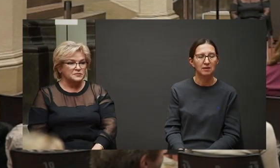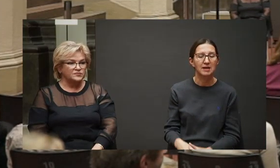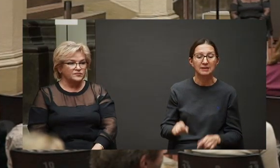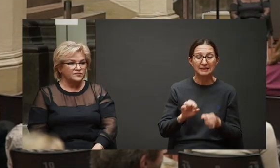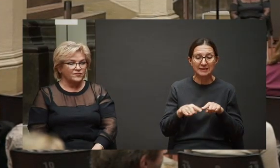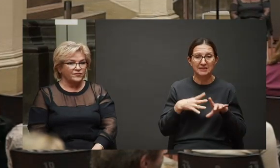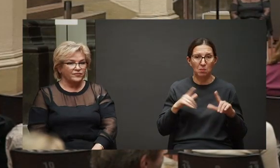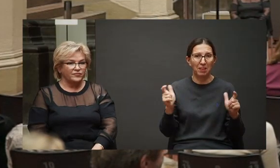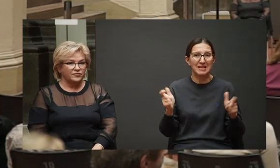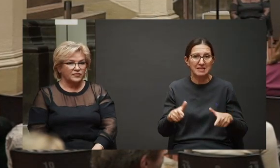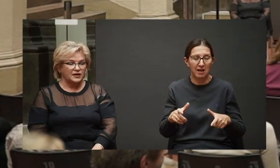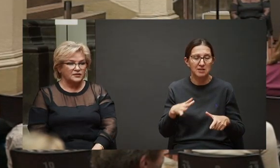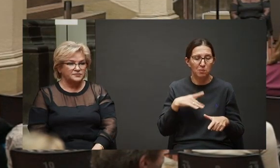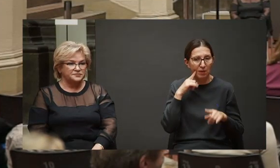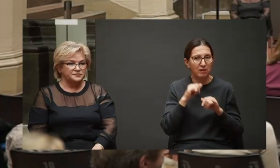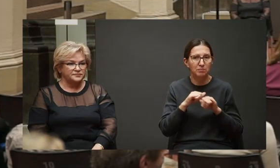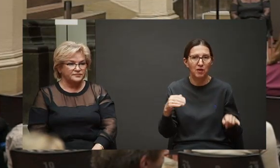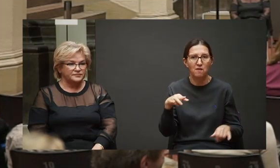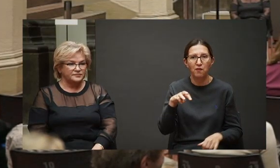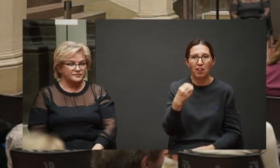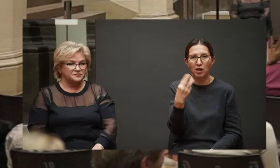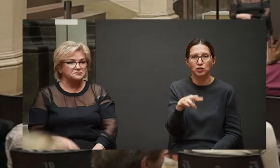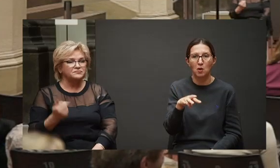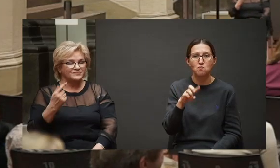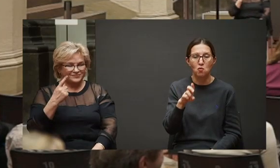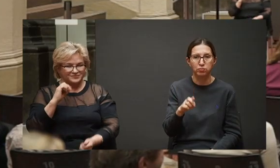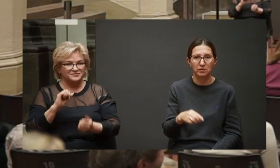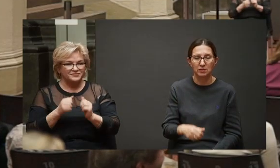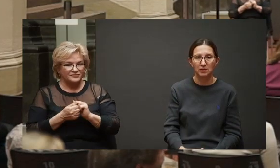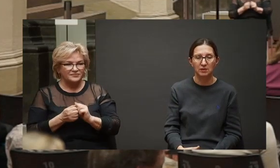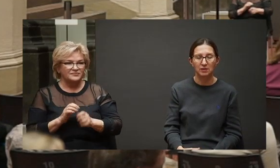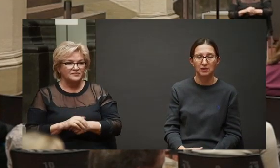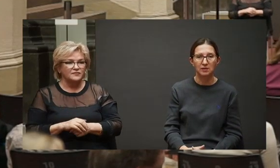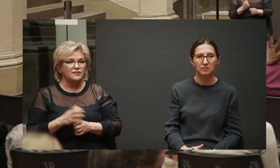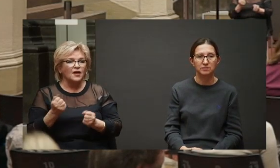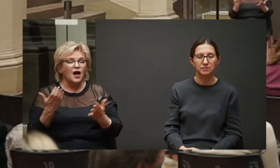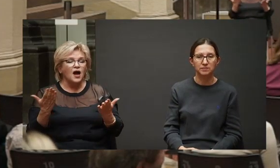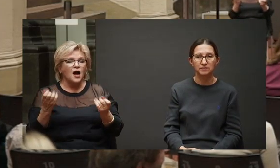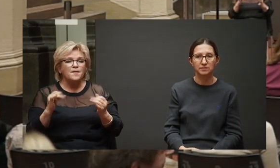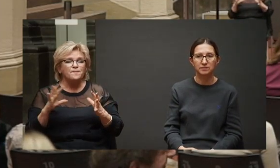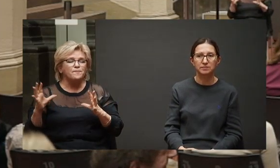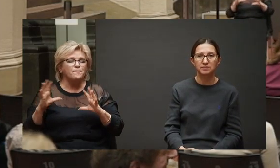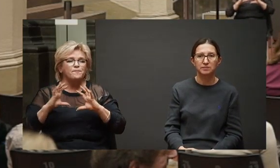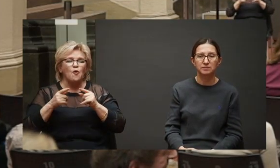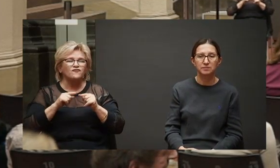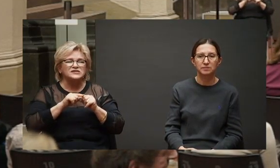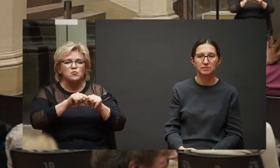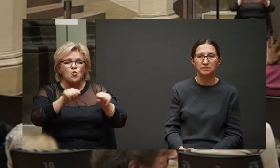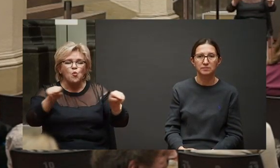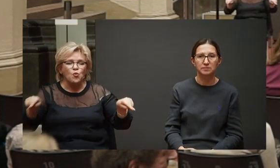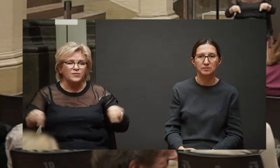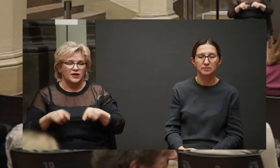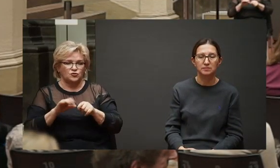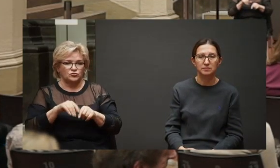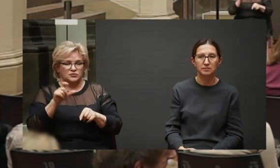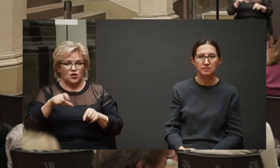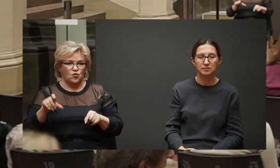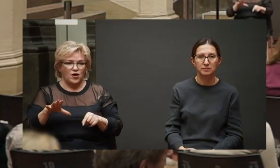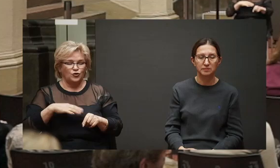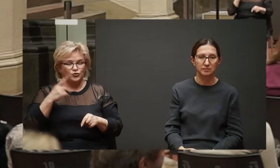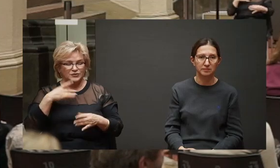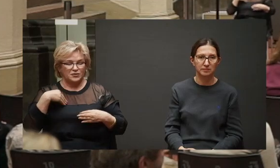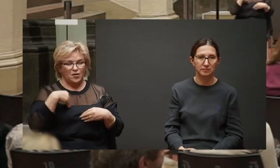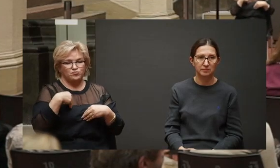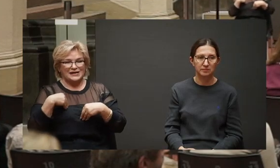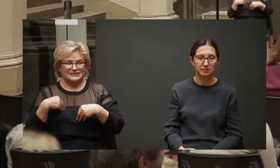Изоляция. Помните? Да. Ну, по всему миру прошел такой. Люди